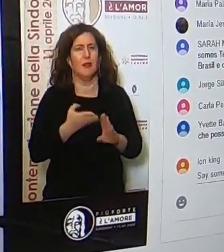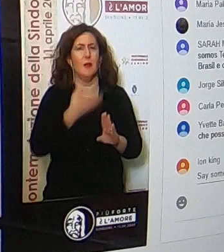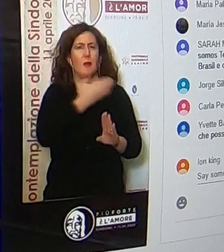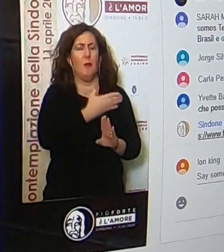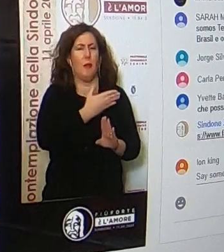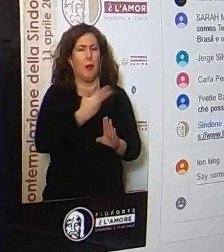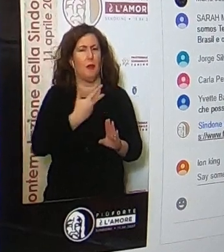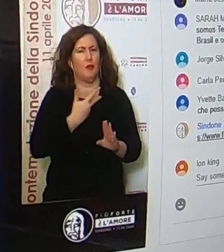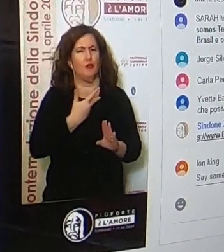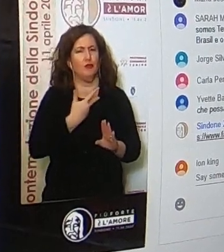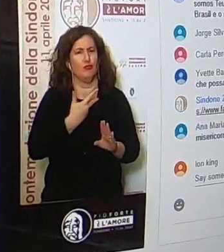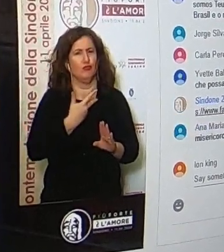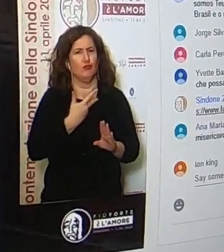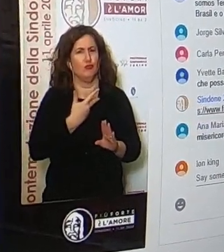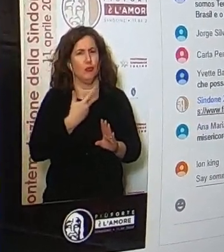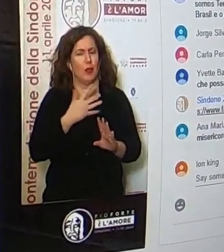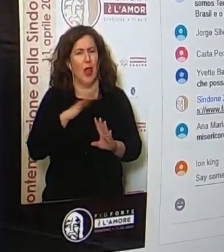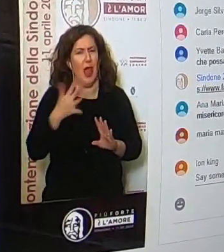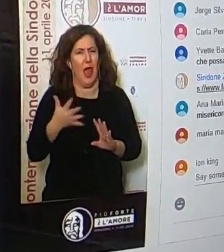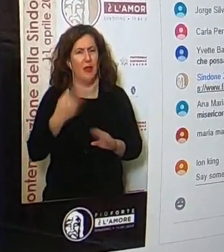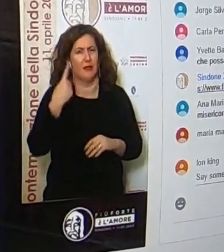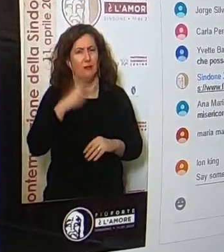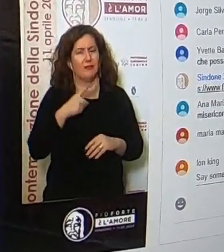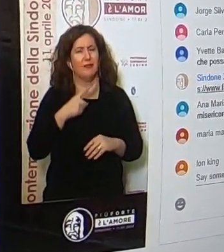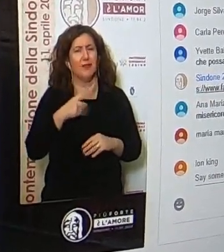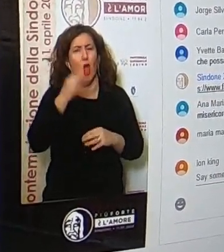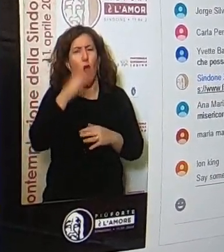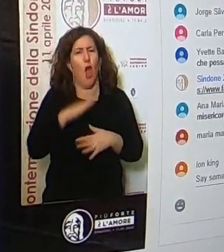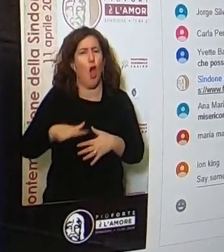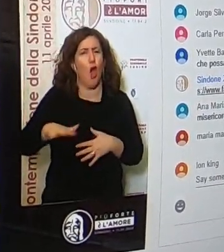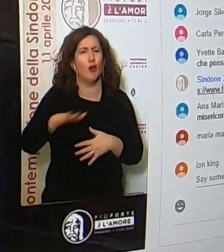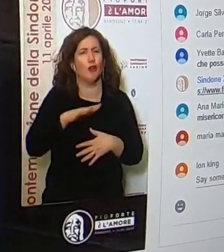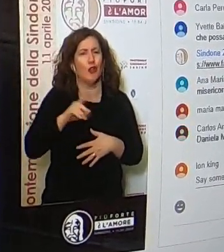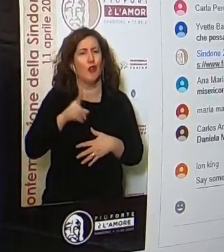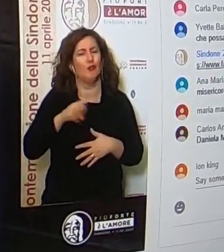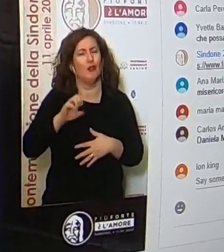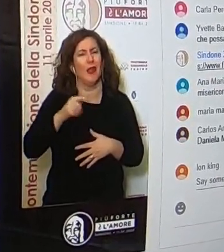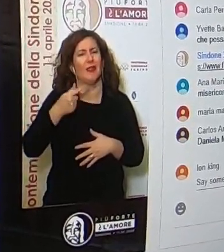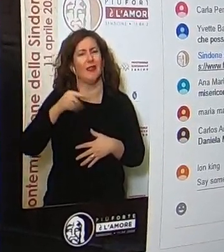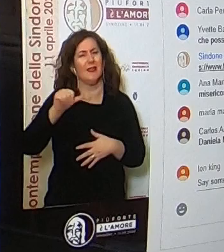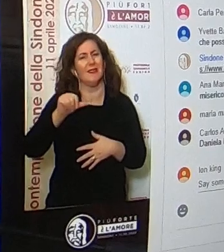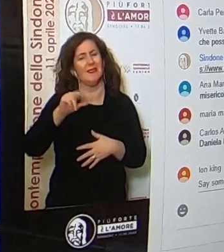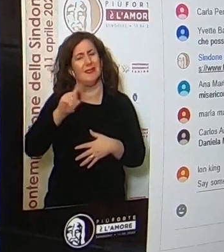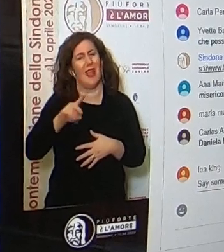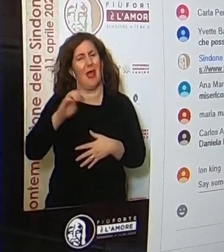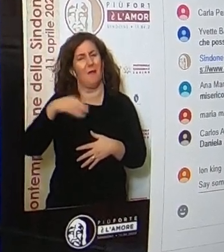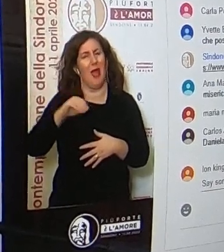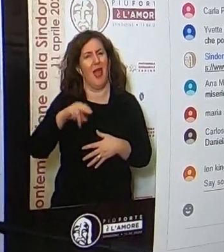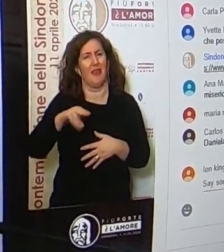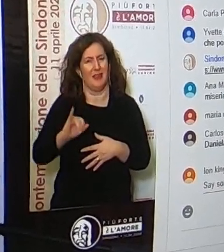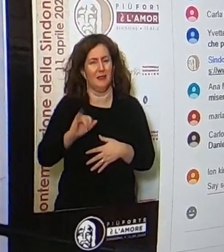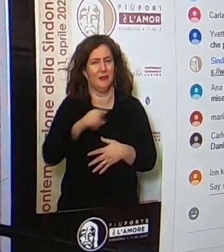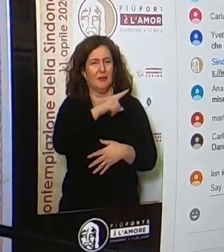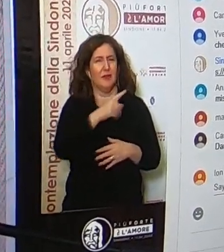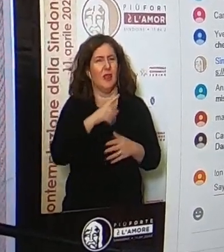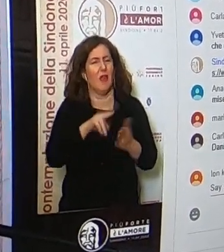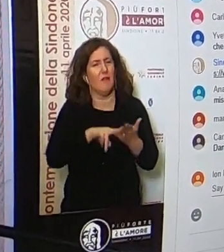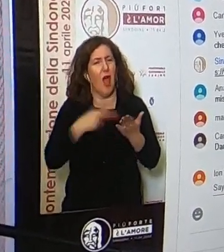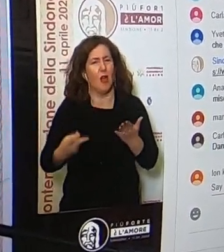precedente, quello avvenuto nell'orto del Getsemani. Il Vangelo ci parla del sudore di